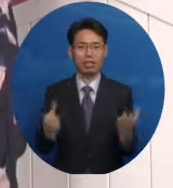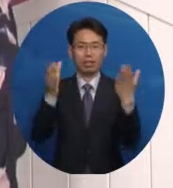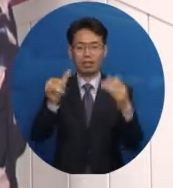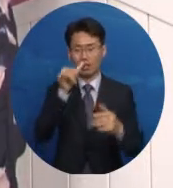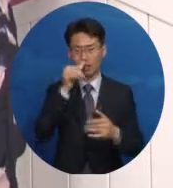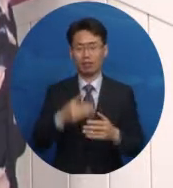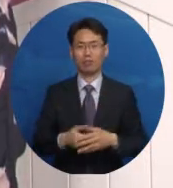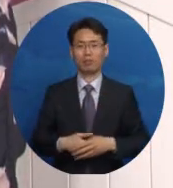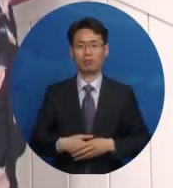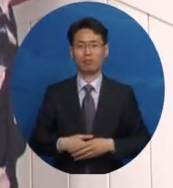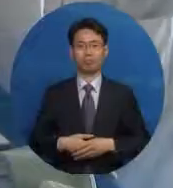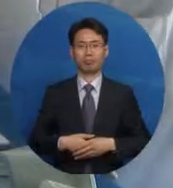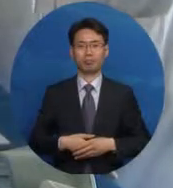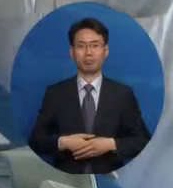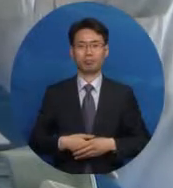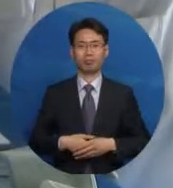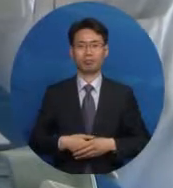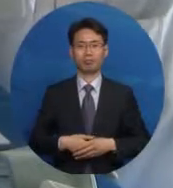행사가 열렸습니다.